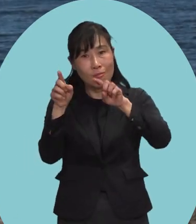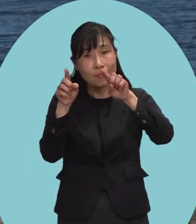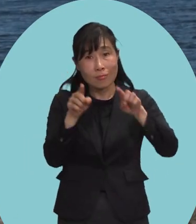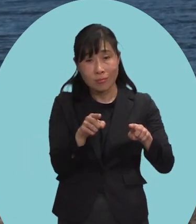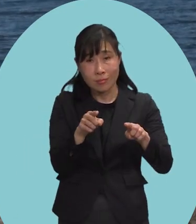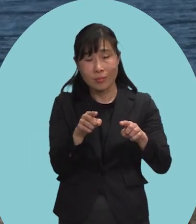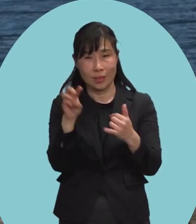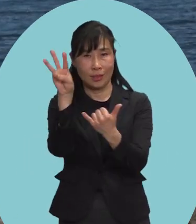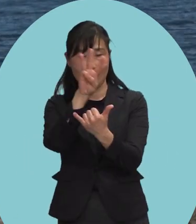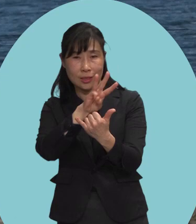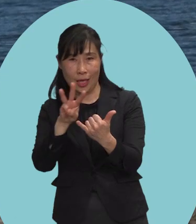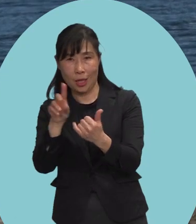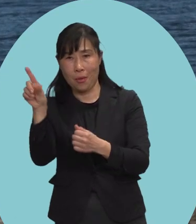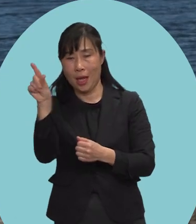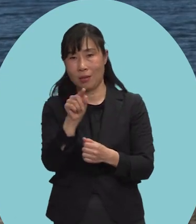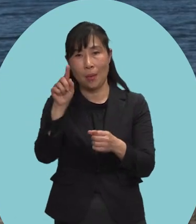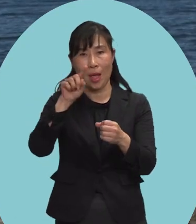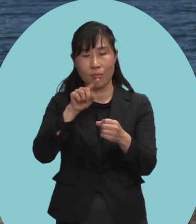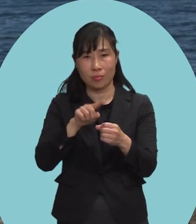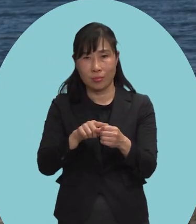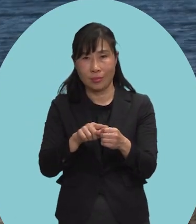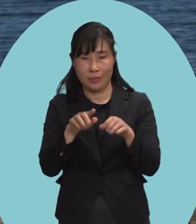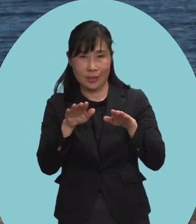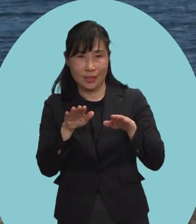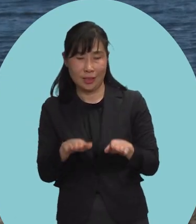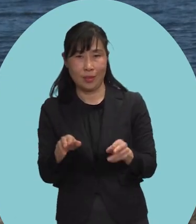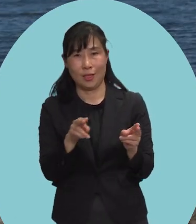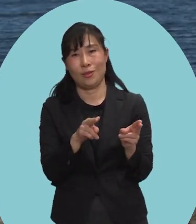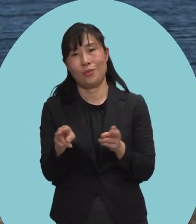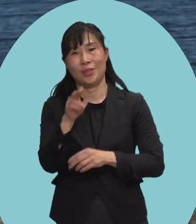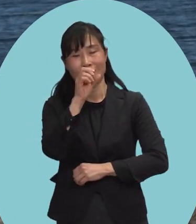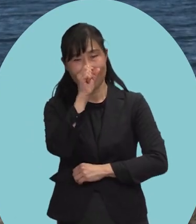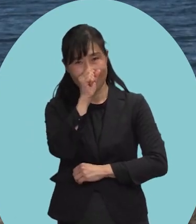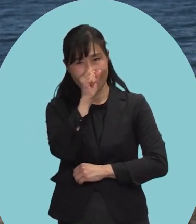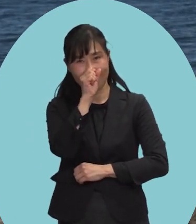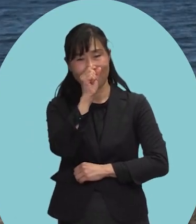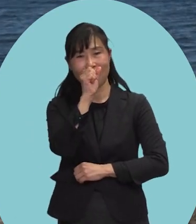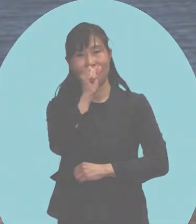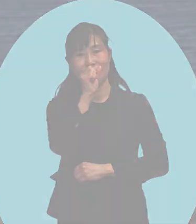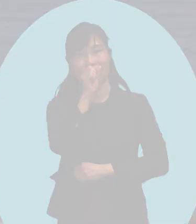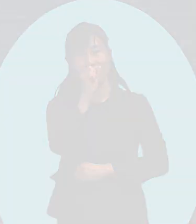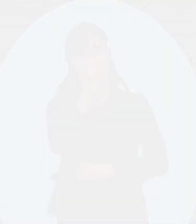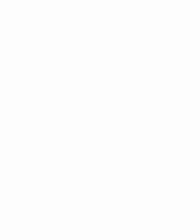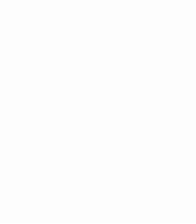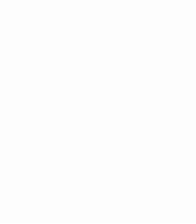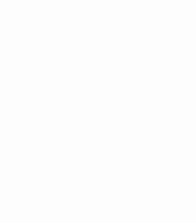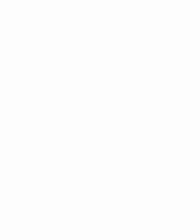小限に抑え、災害を乗り越えるために日頃から備えておきましょう。